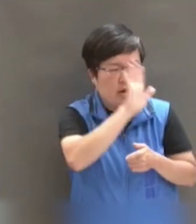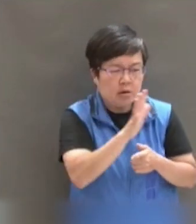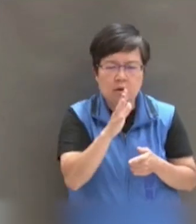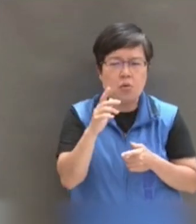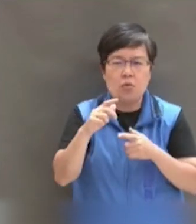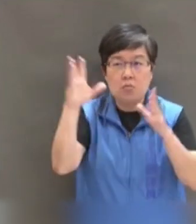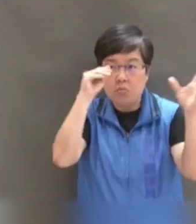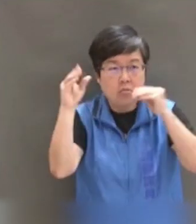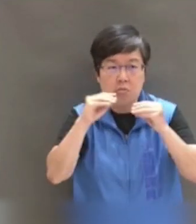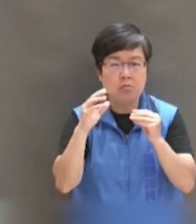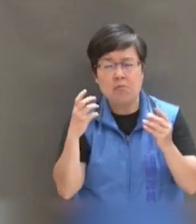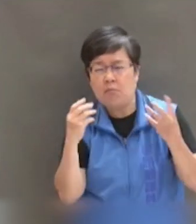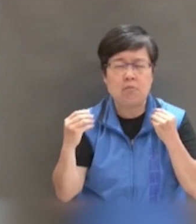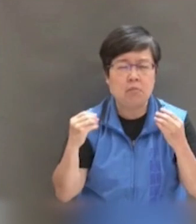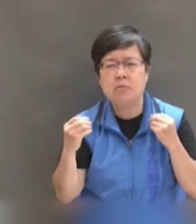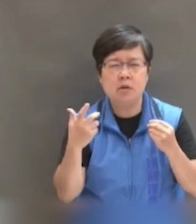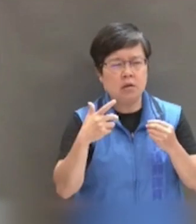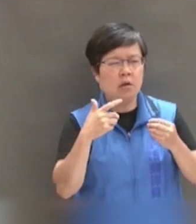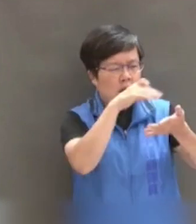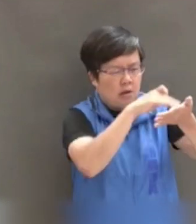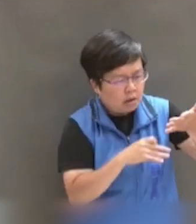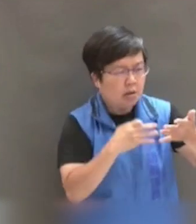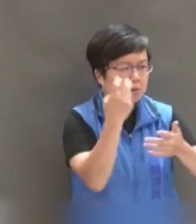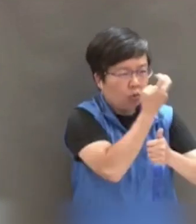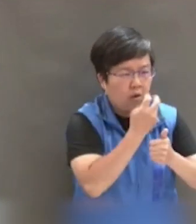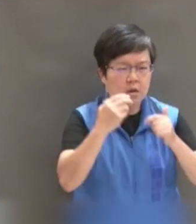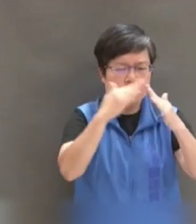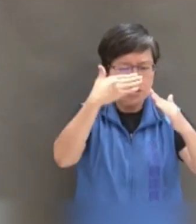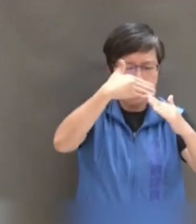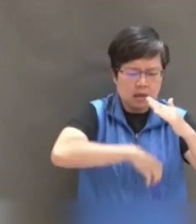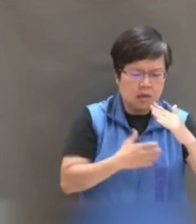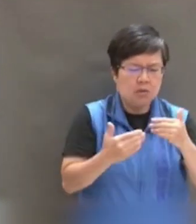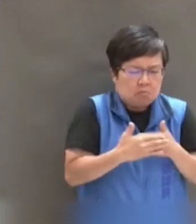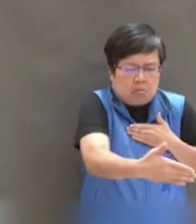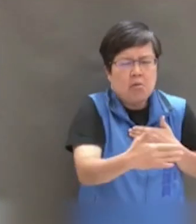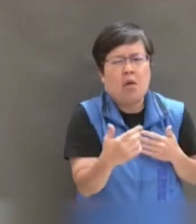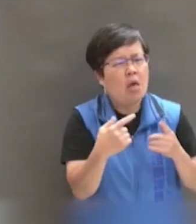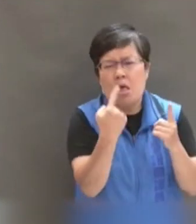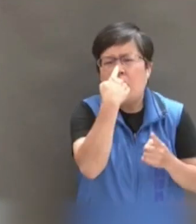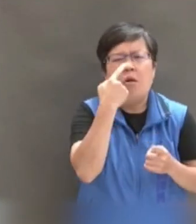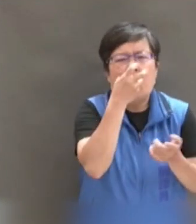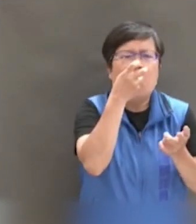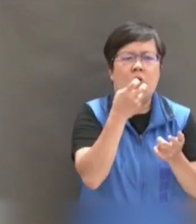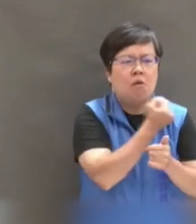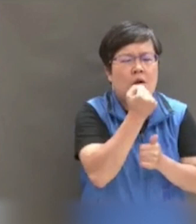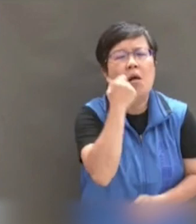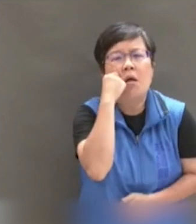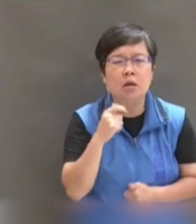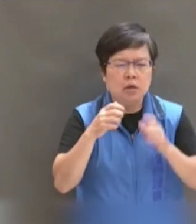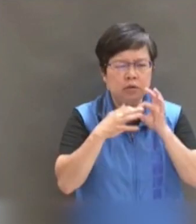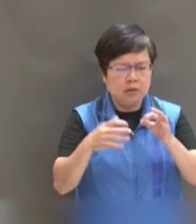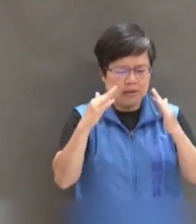法扩大框列，更没有办法去做好居家隔离，所以让家庭群聚的感染就不断不断的去延